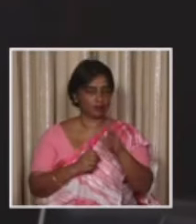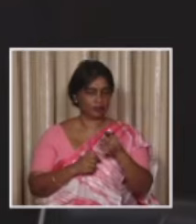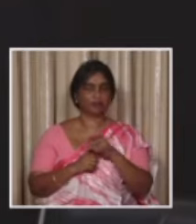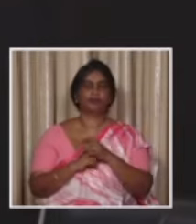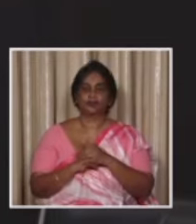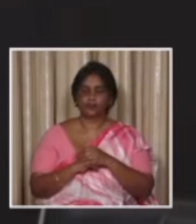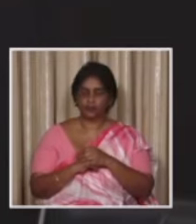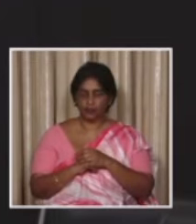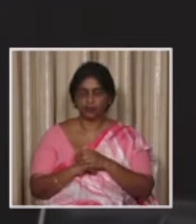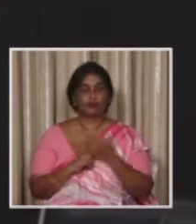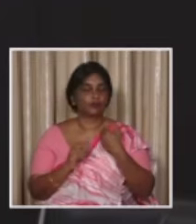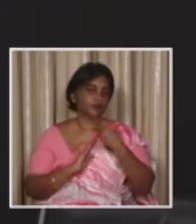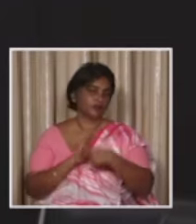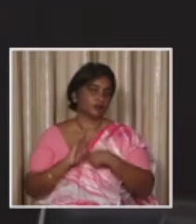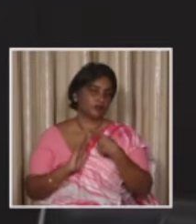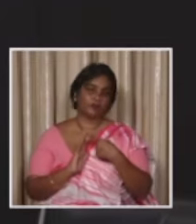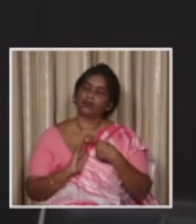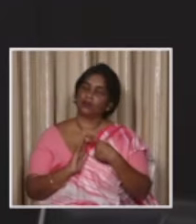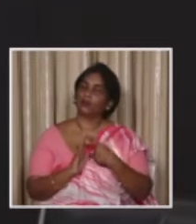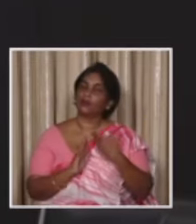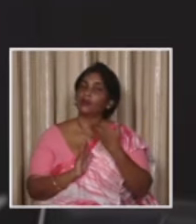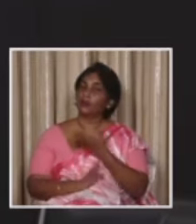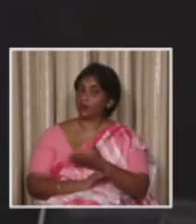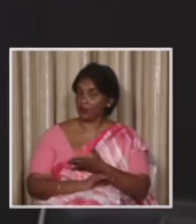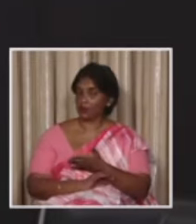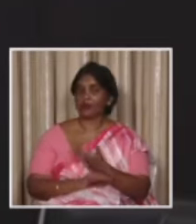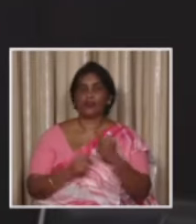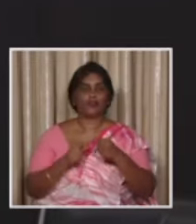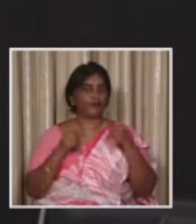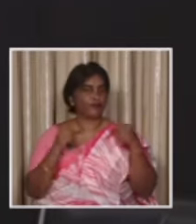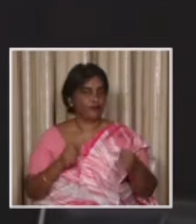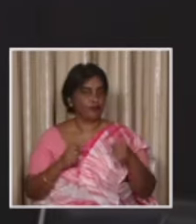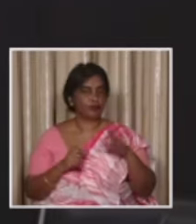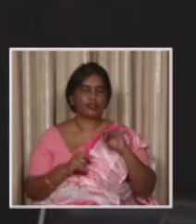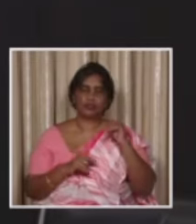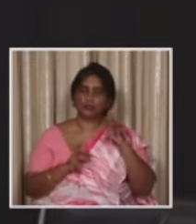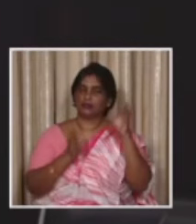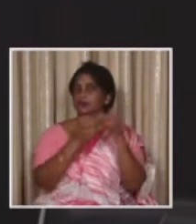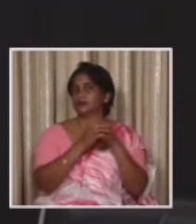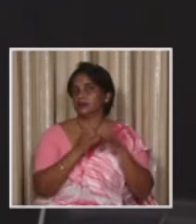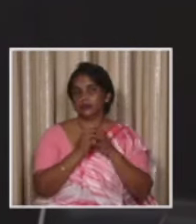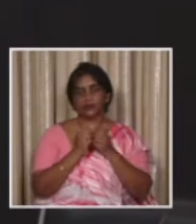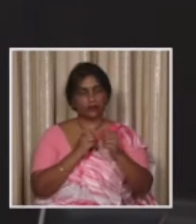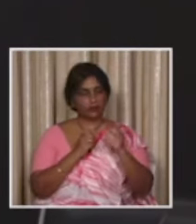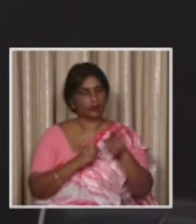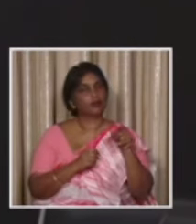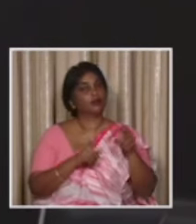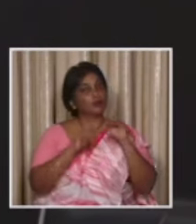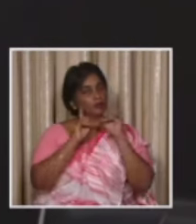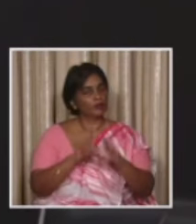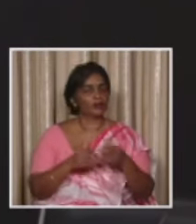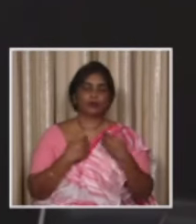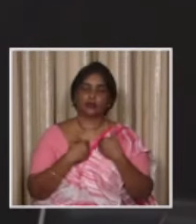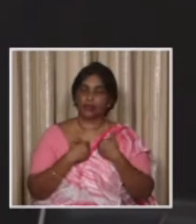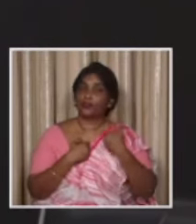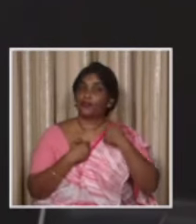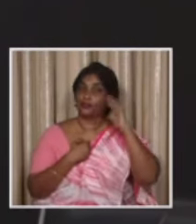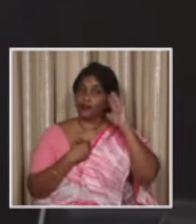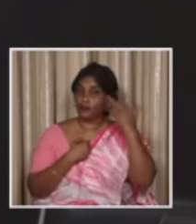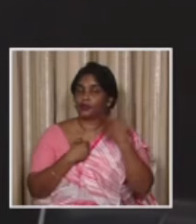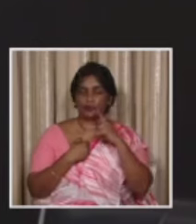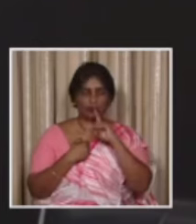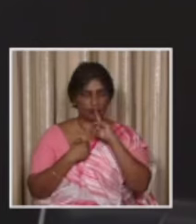කලින් අපේ රටේ මේ විපක්ෂය සහ සමහර කණ්ඩායම් කටයුතු කරන්නේ. එනිසා අපි විශේෂයෙන්ම